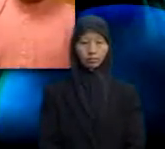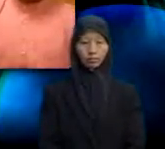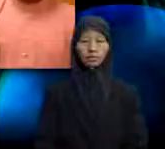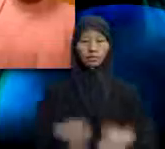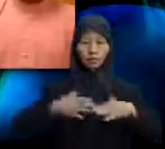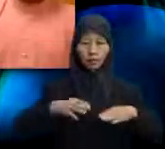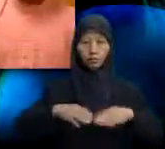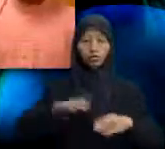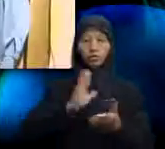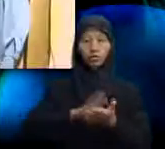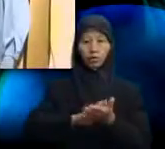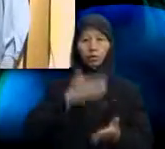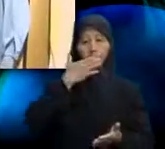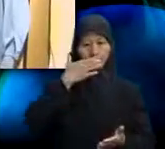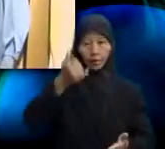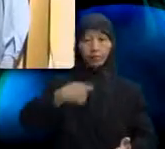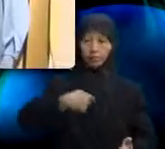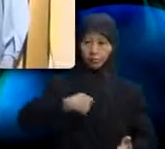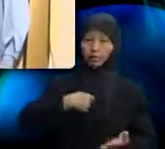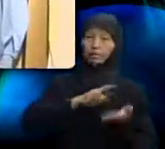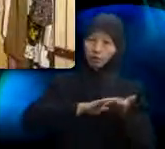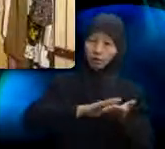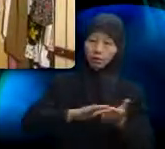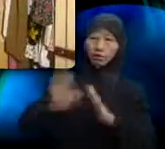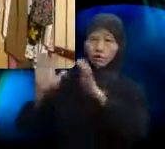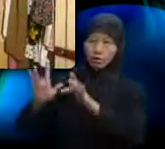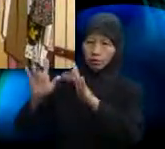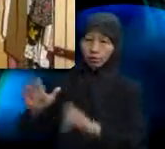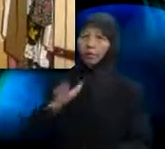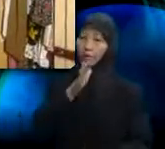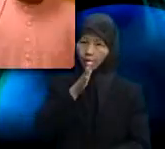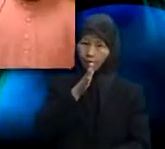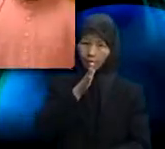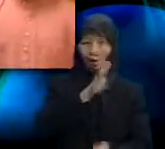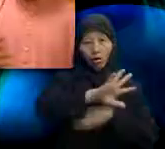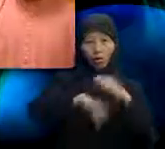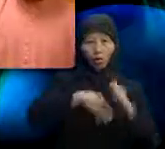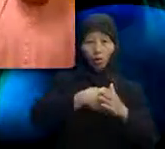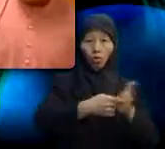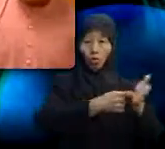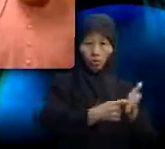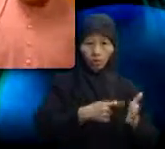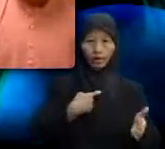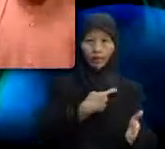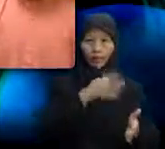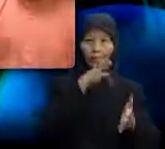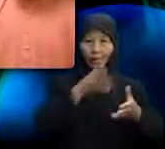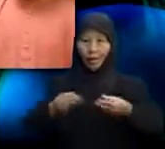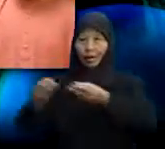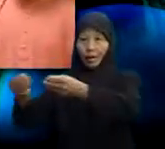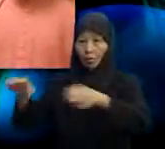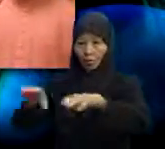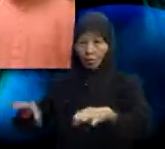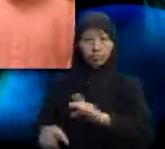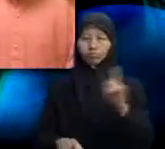Sebaik-baiknya pakaian sekolah kita biarlah kita yang mengemaskannya sendiri. Kesian mak kita. Takkan semua keperluan kita disediakan oleh